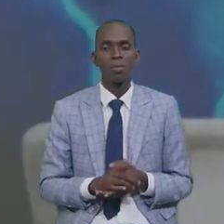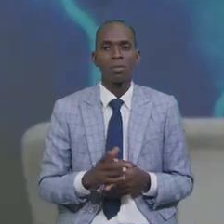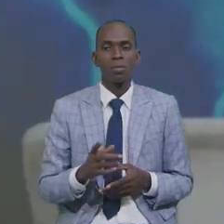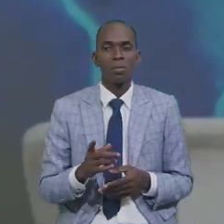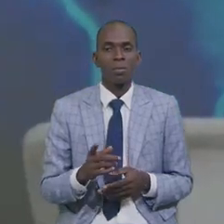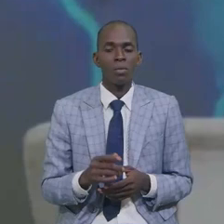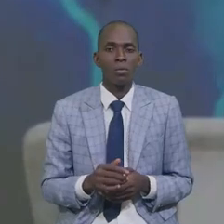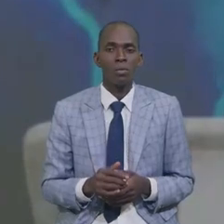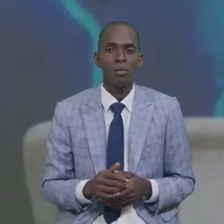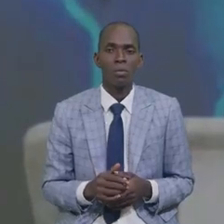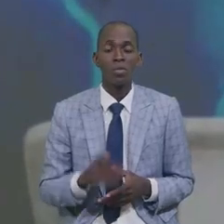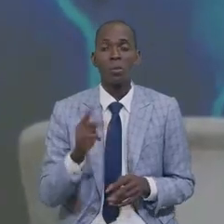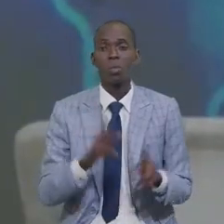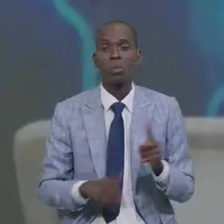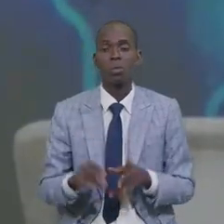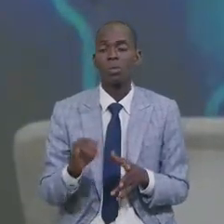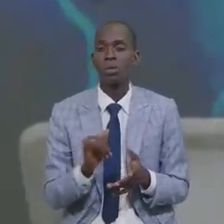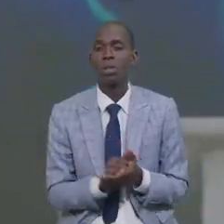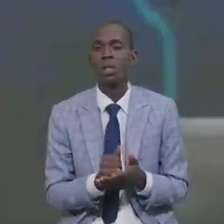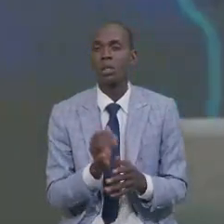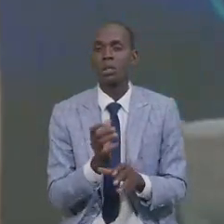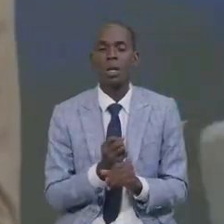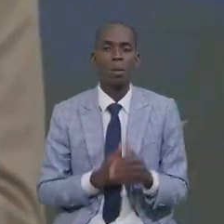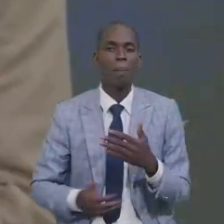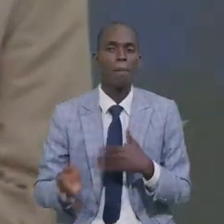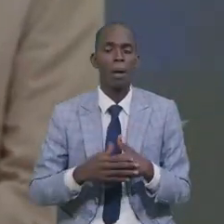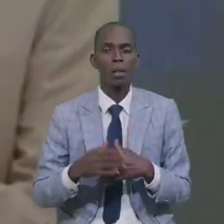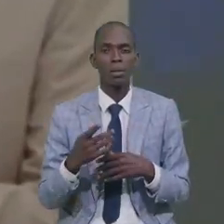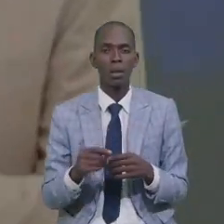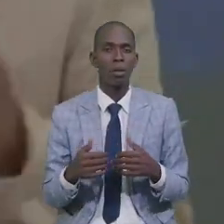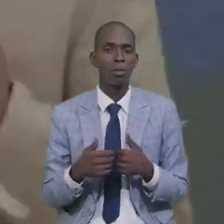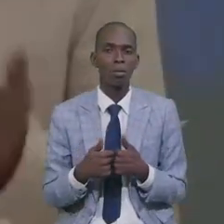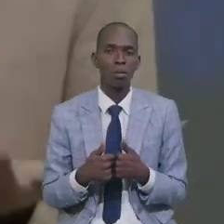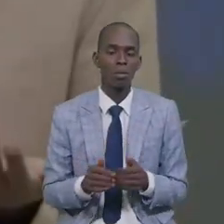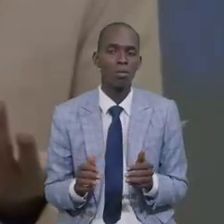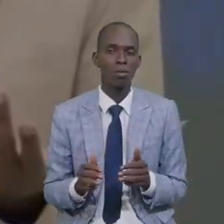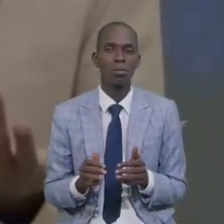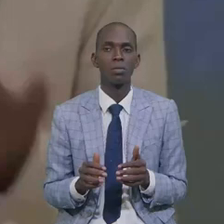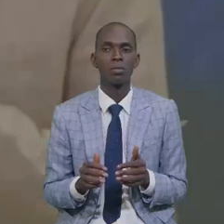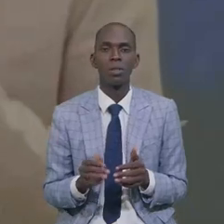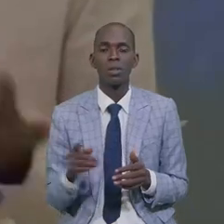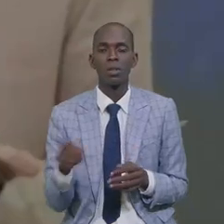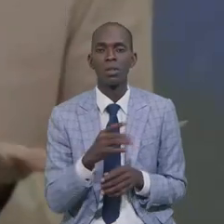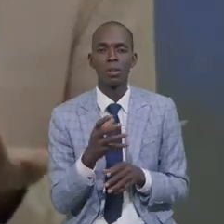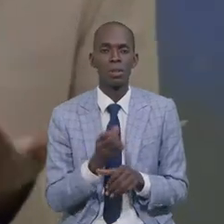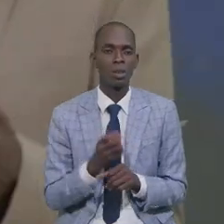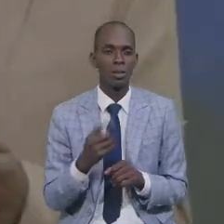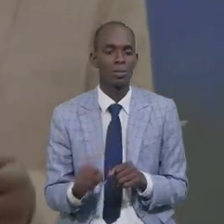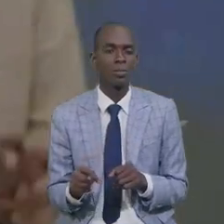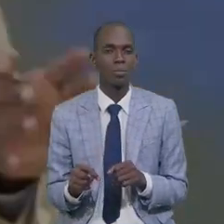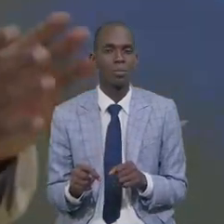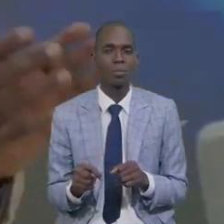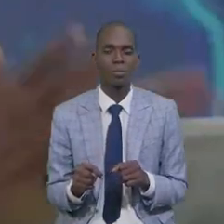Ceux qui finissent par recouvrer ce qui est perdu, les perdus qui avaient